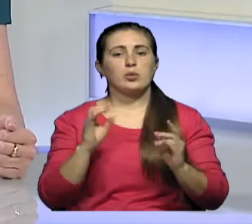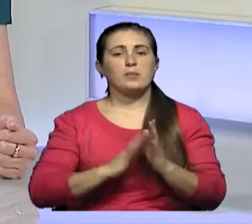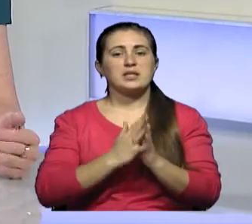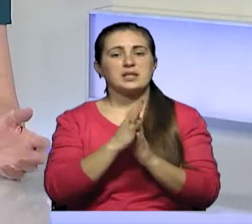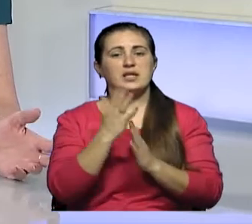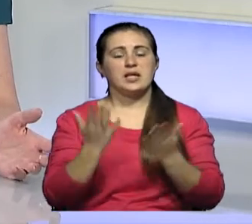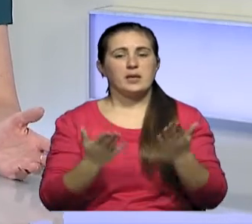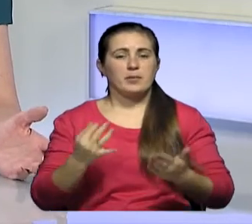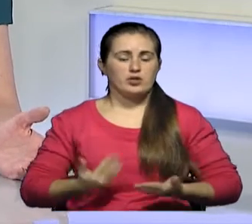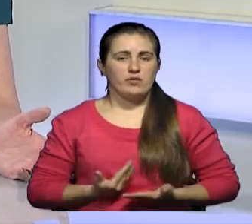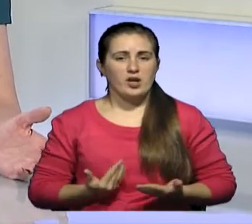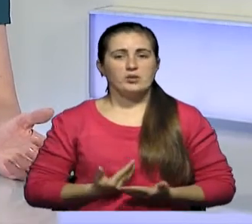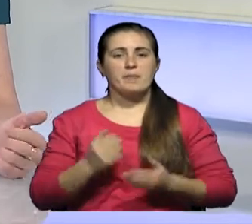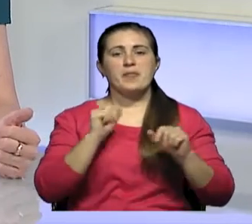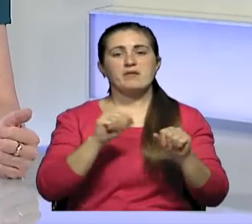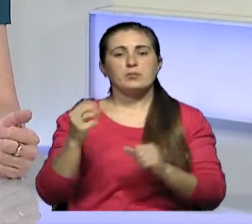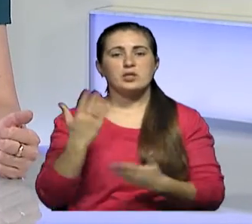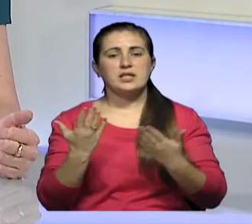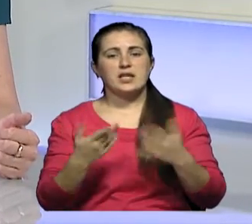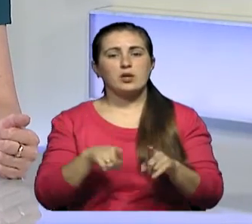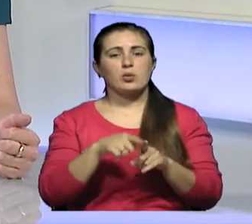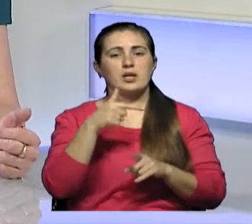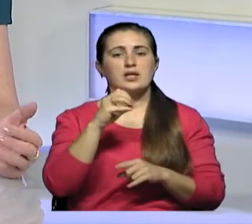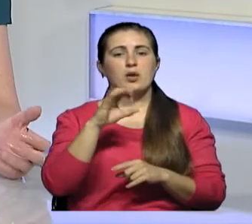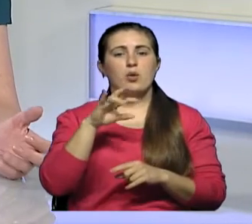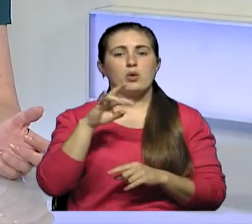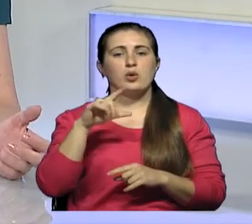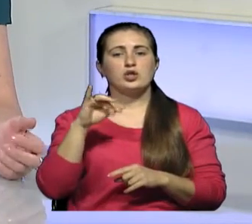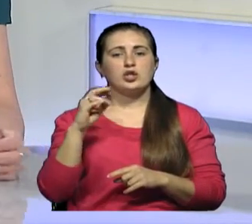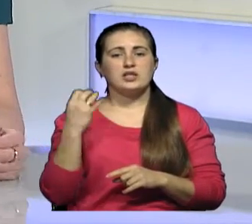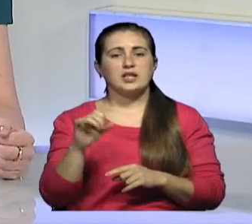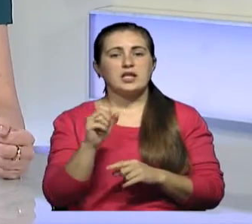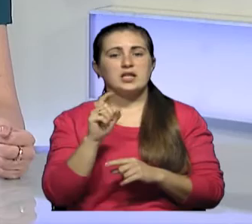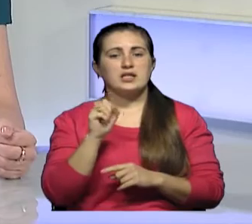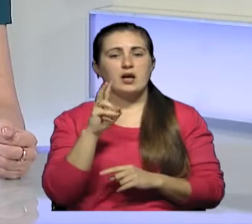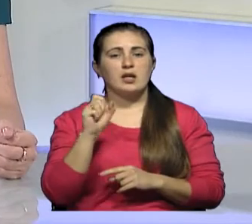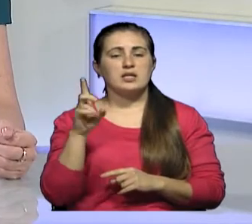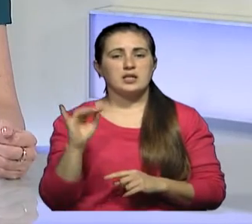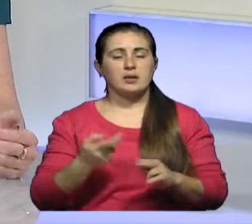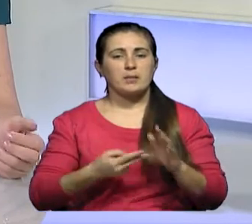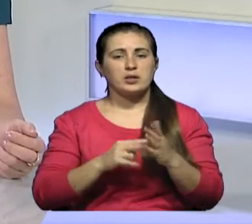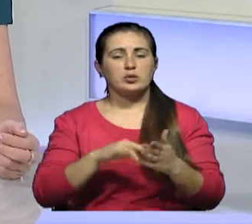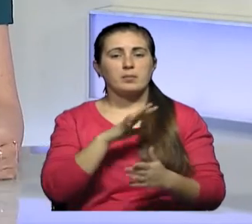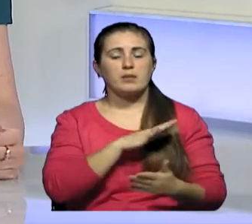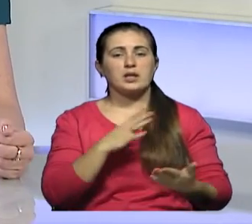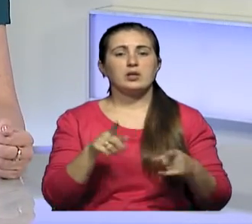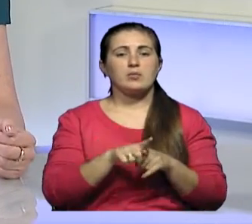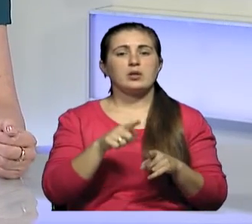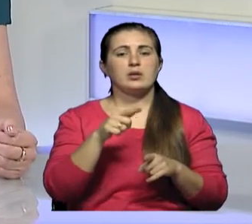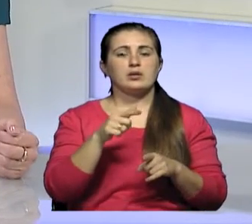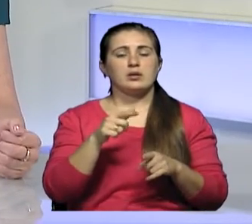проживают возможно если это какой-то биологический заказник планируется быть то это какие-то геологические отложения